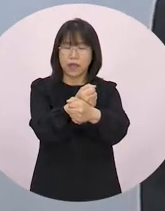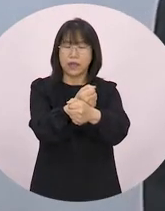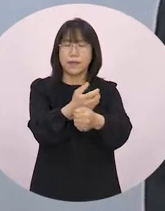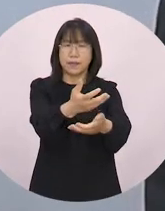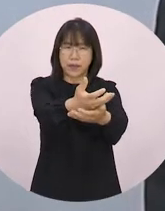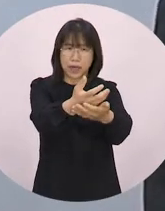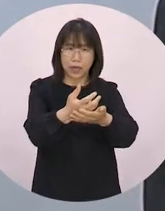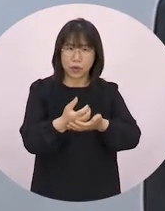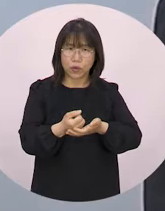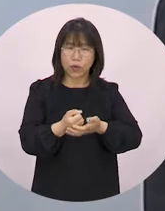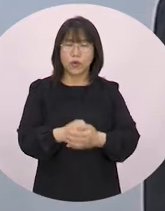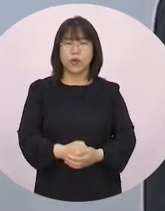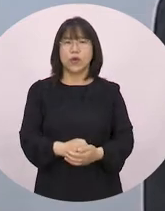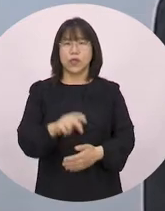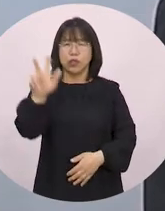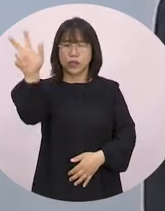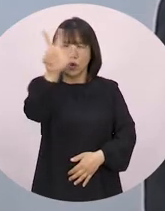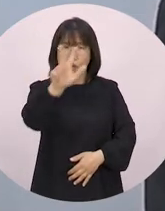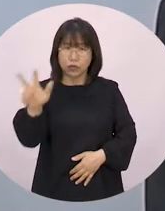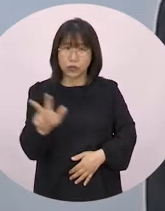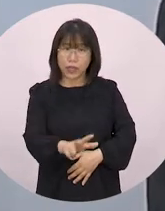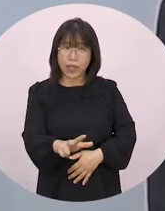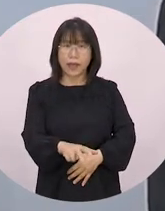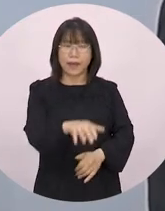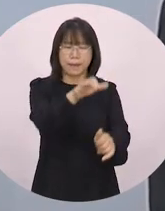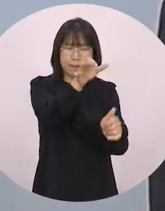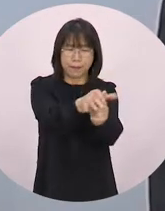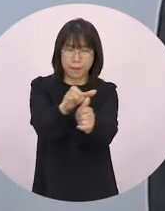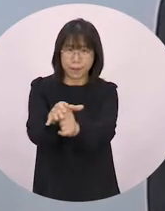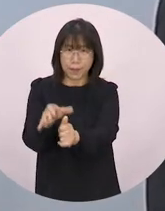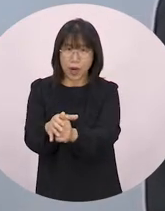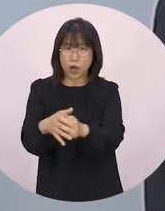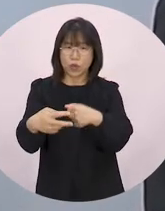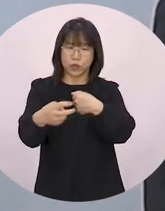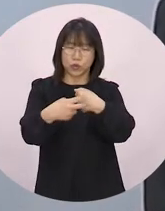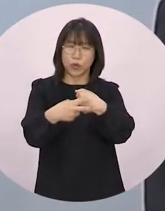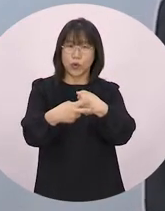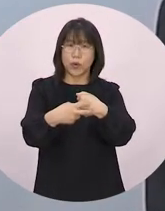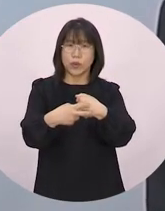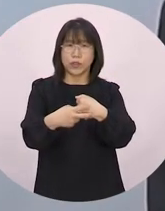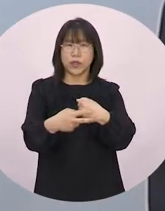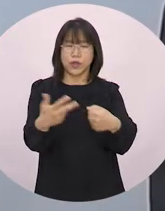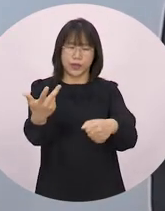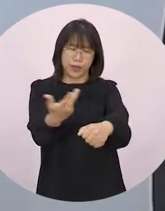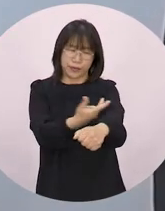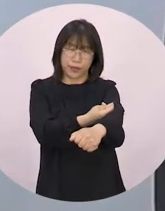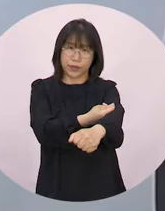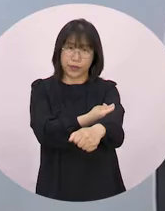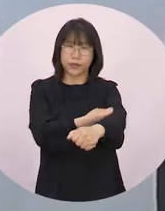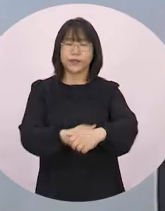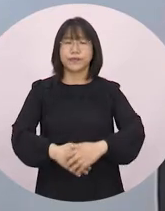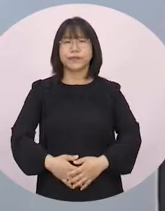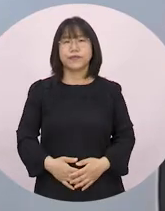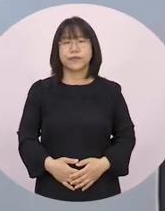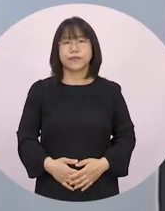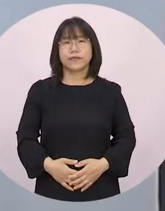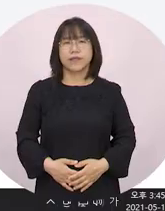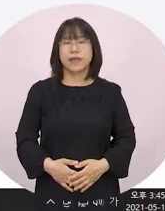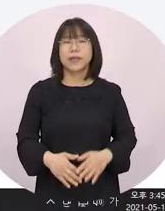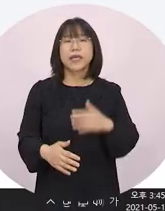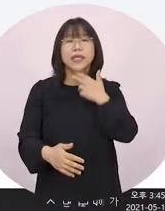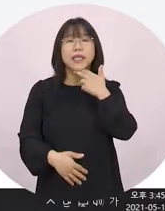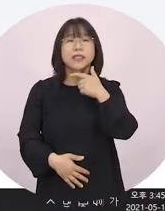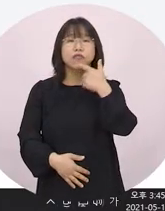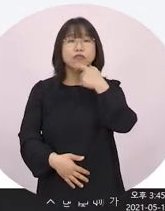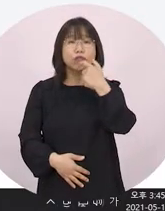집중적으로 예약을 받고 어 전국의 위탁 의료기관 하늘을 좀 그가 동해 서해 방 접종이 이루어진다